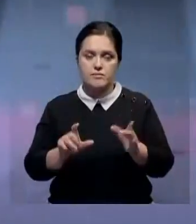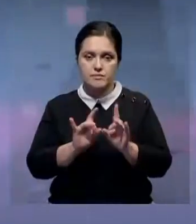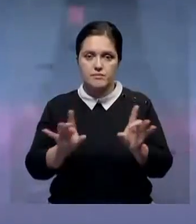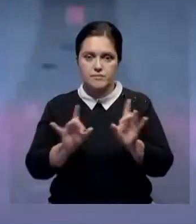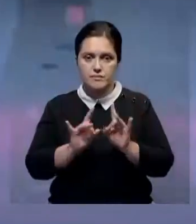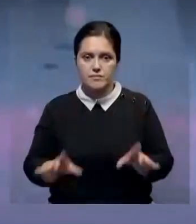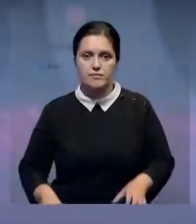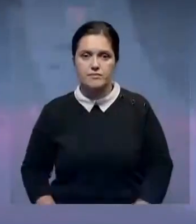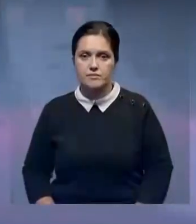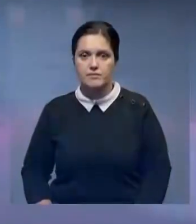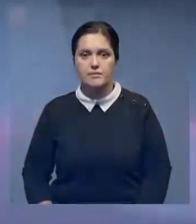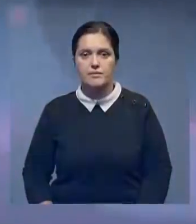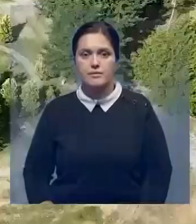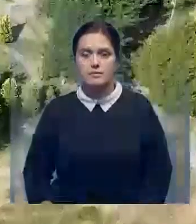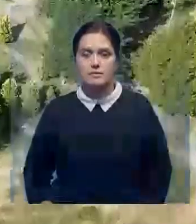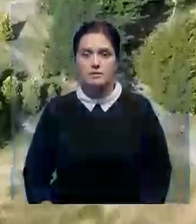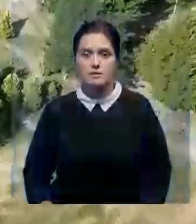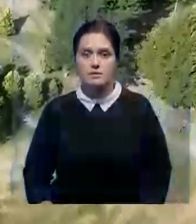побывали на открытии заведения.